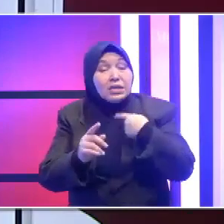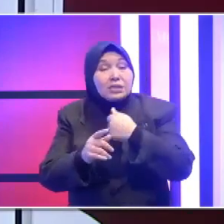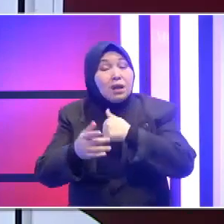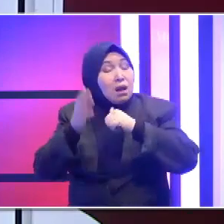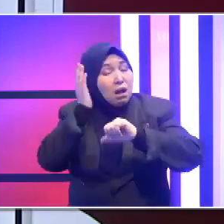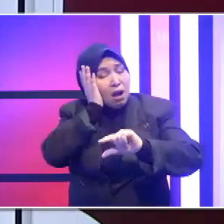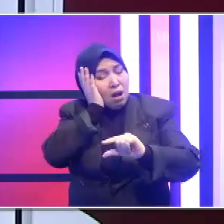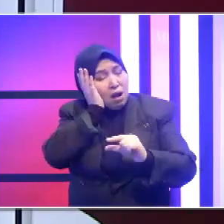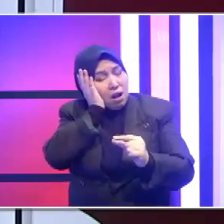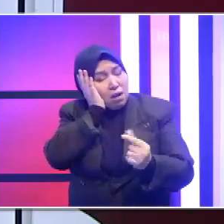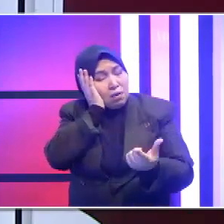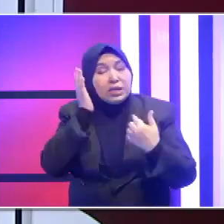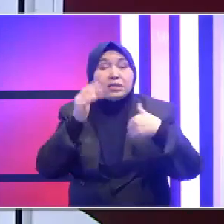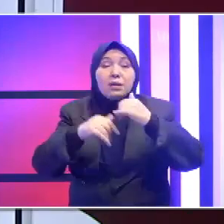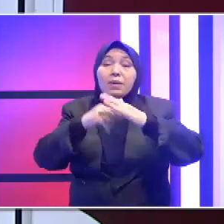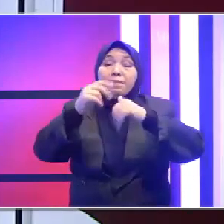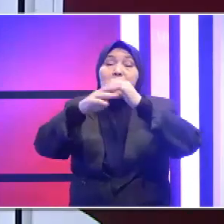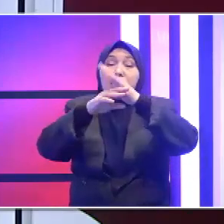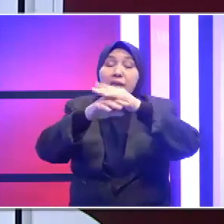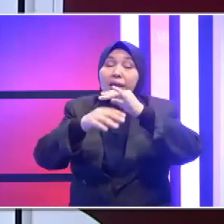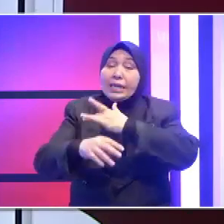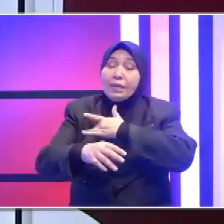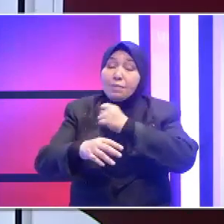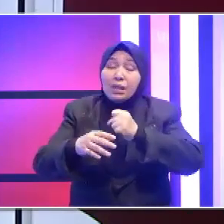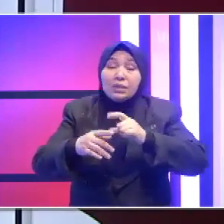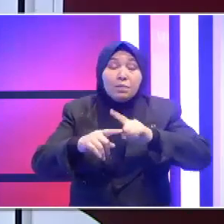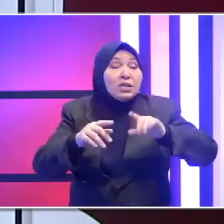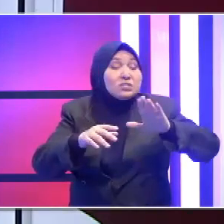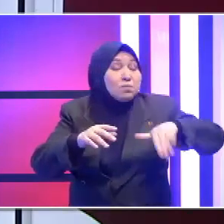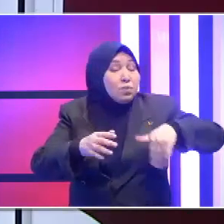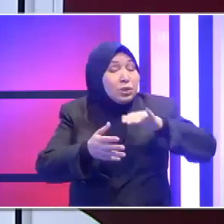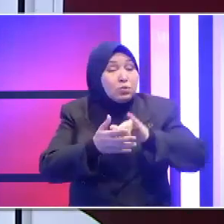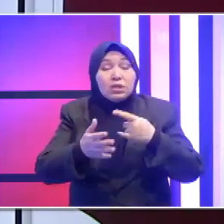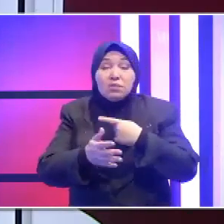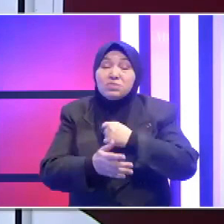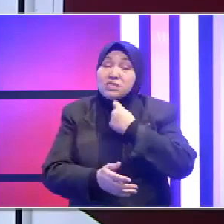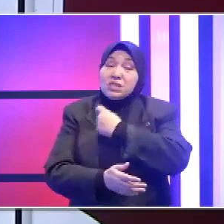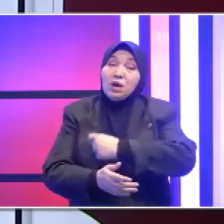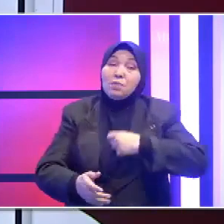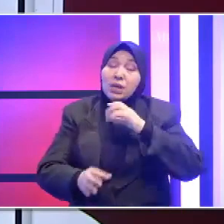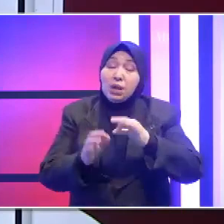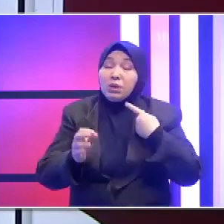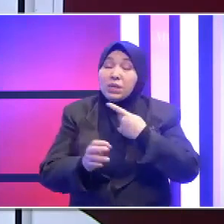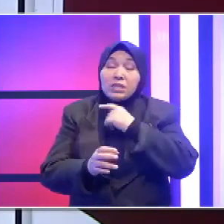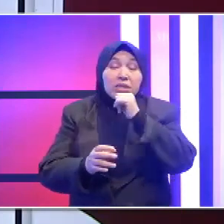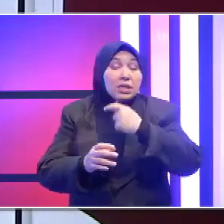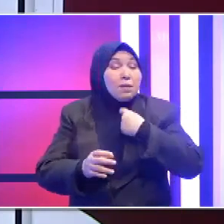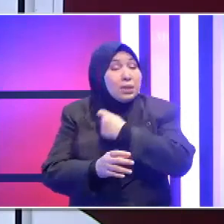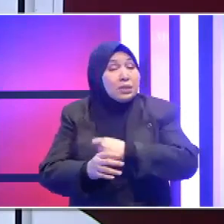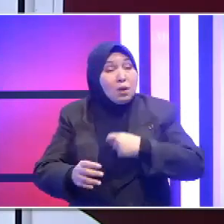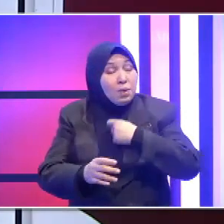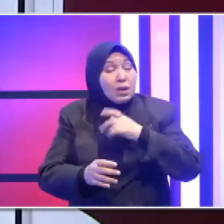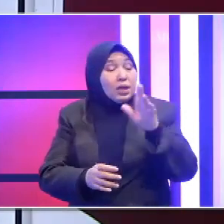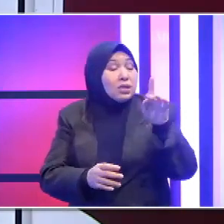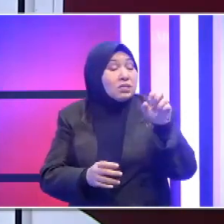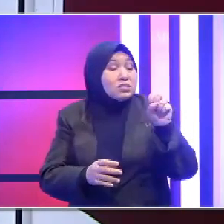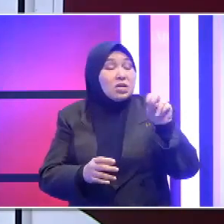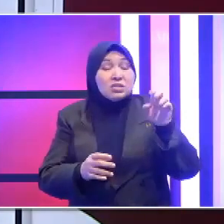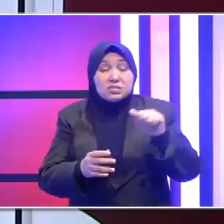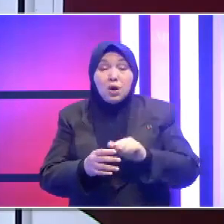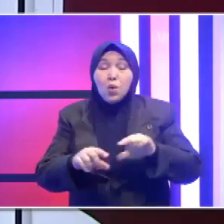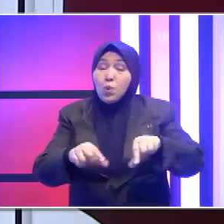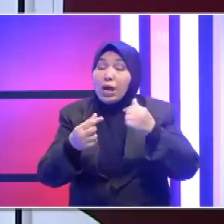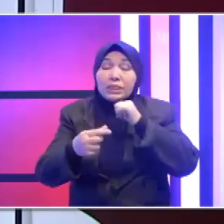baca Quran ini gitu membina Iman tapi sebelum itu kita bertauhid kasar apa-apa kalau kita tidak bertaubat ya kesannya ilah karena